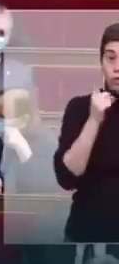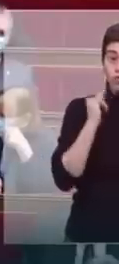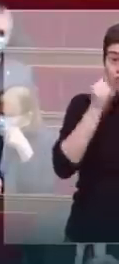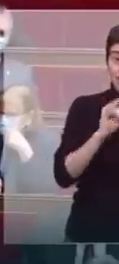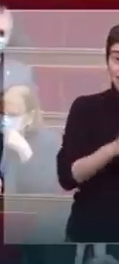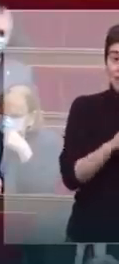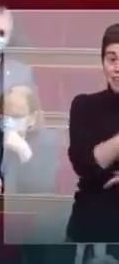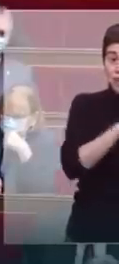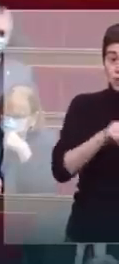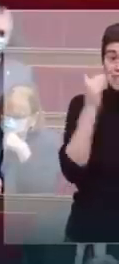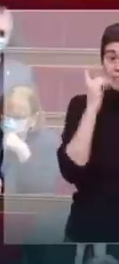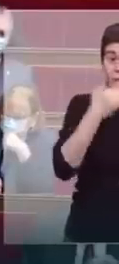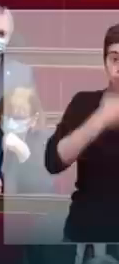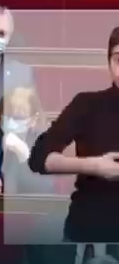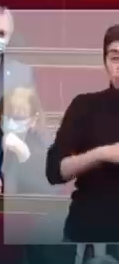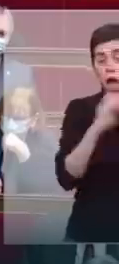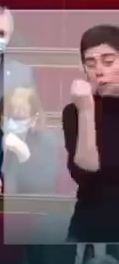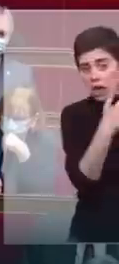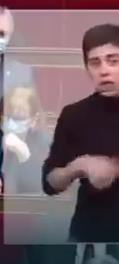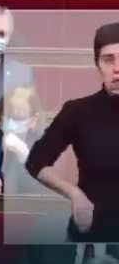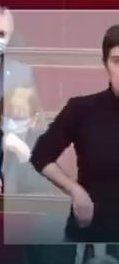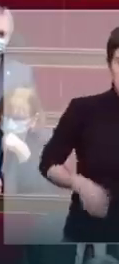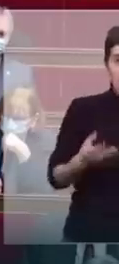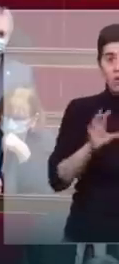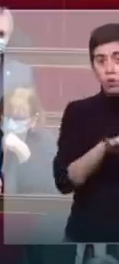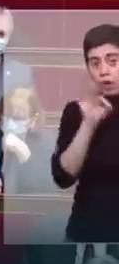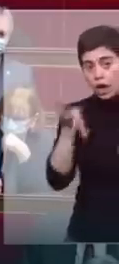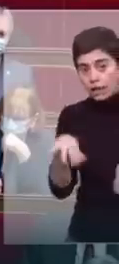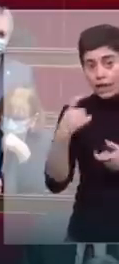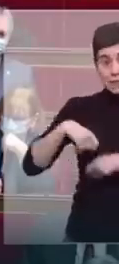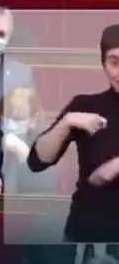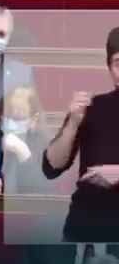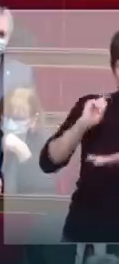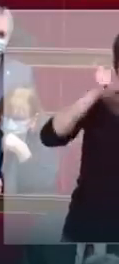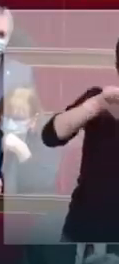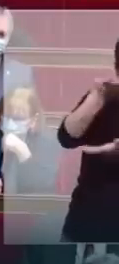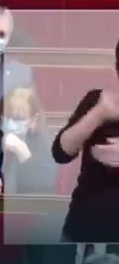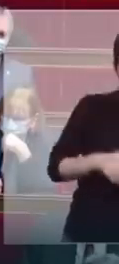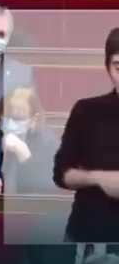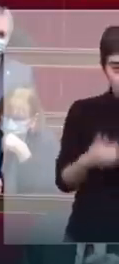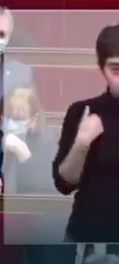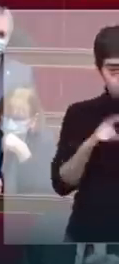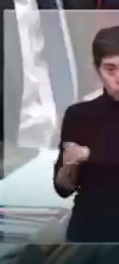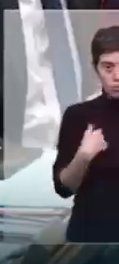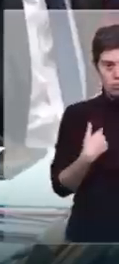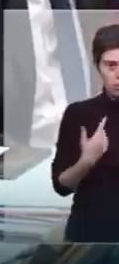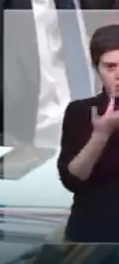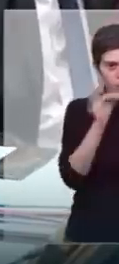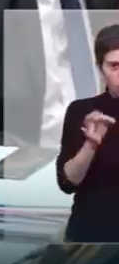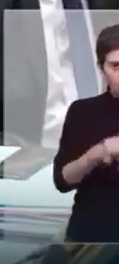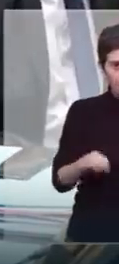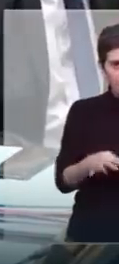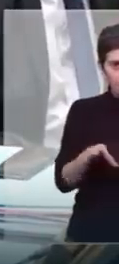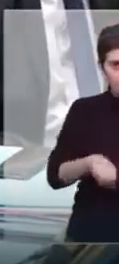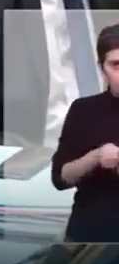décembre. Ce sont les États-Unis, le Canada, l'Australie, l'Espagne qui lui en achètent, et pas nous. Où est la souveraineté ? L'entreprise